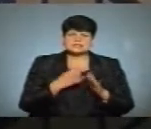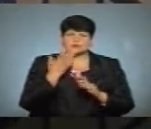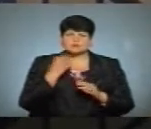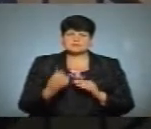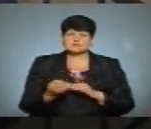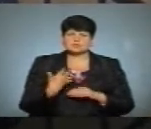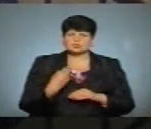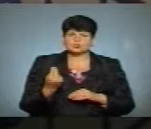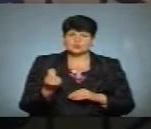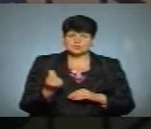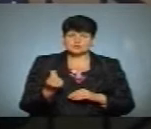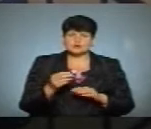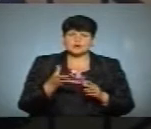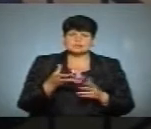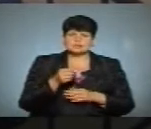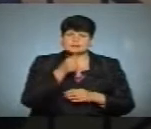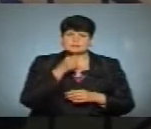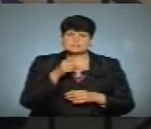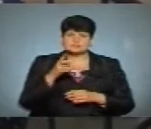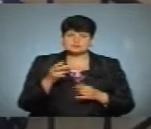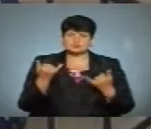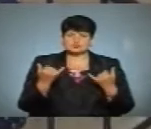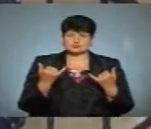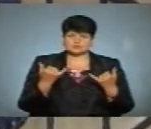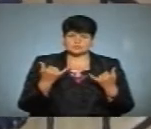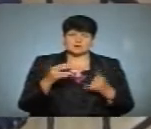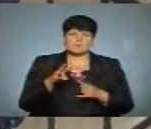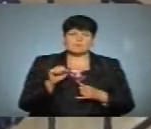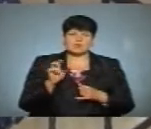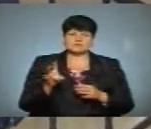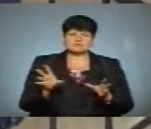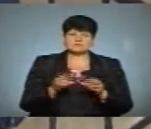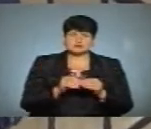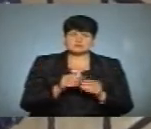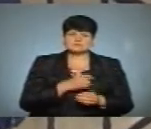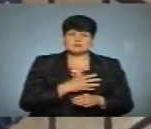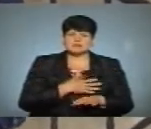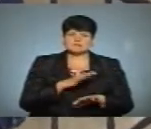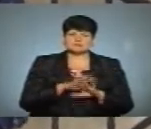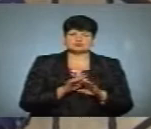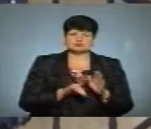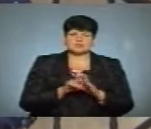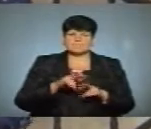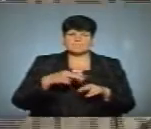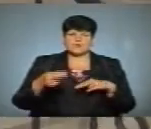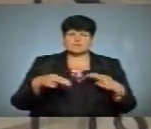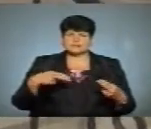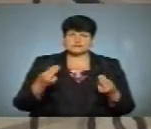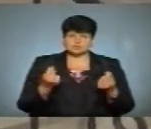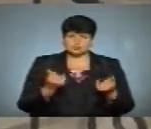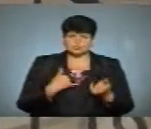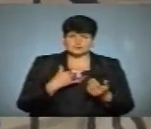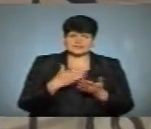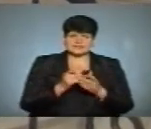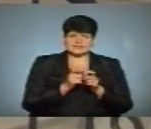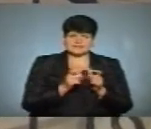повернуть кошти, оплачені за пробне ЗНО. Тому що саме сьогодні ОМОН спільно з Приватбанком починають повертати кошти учасникам пробного ЗНО. У мене вже є